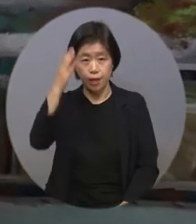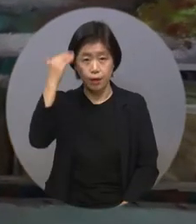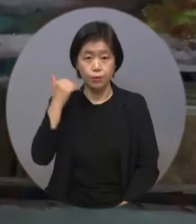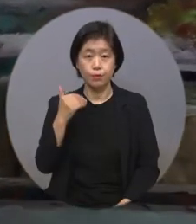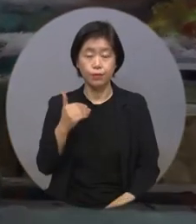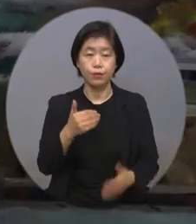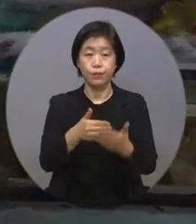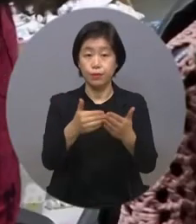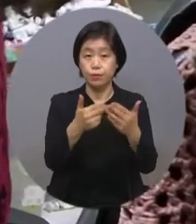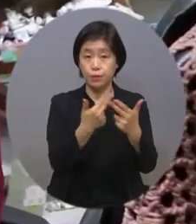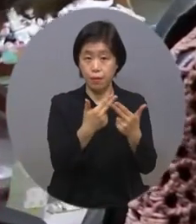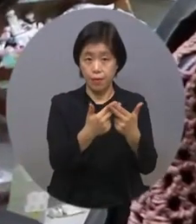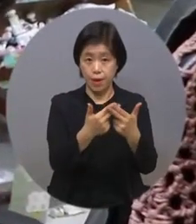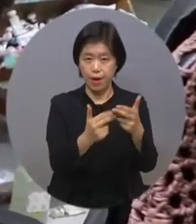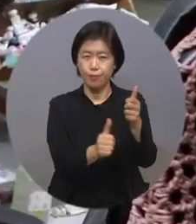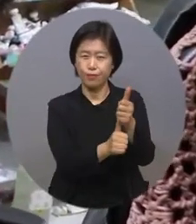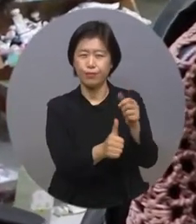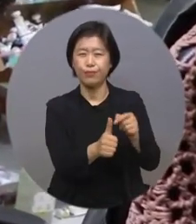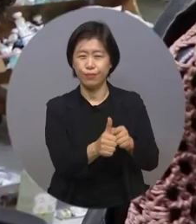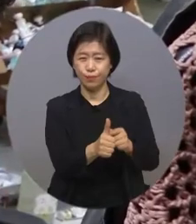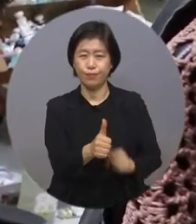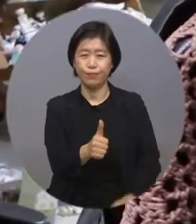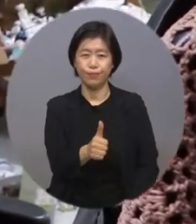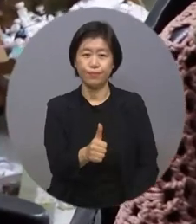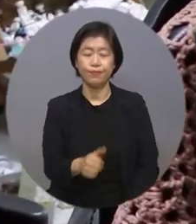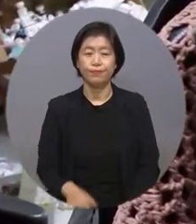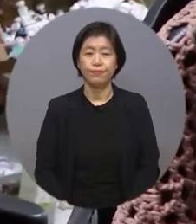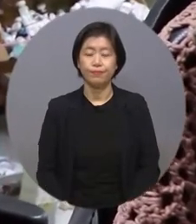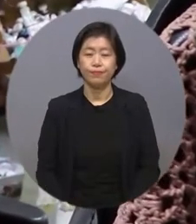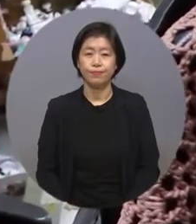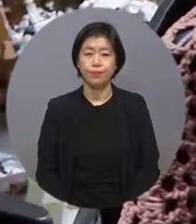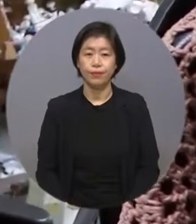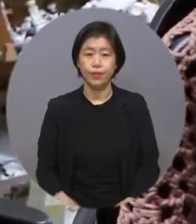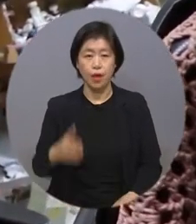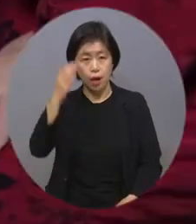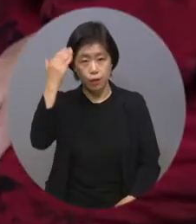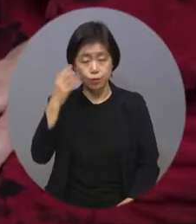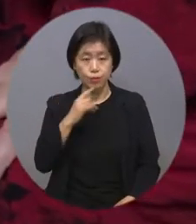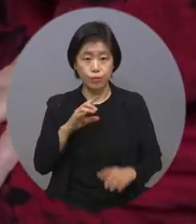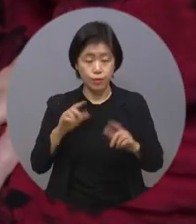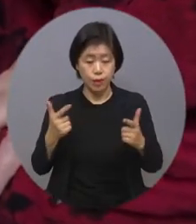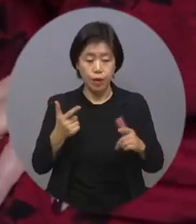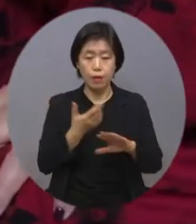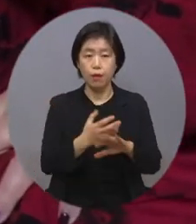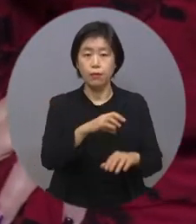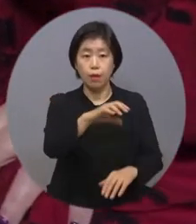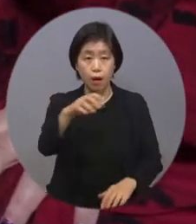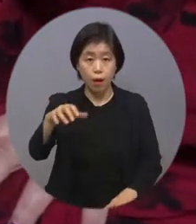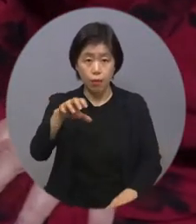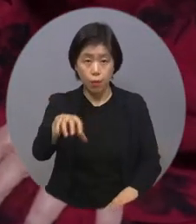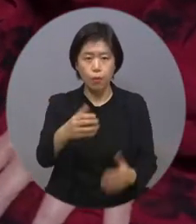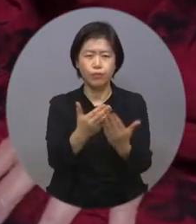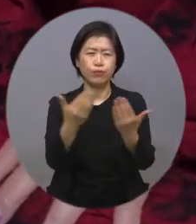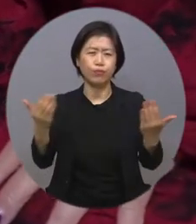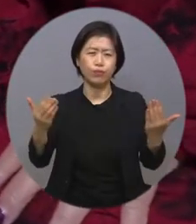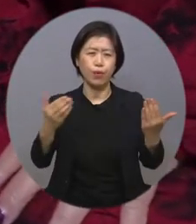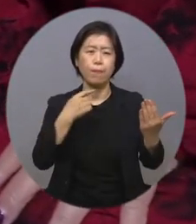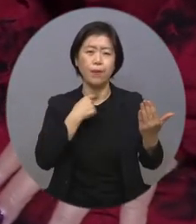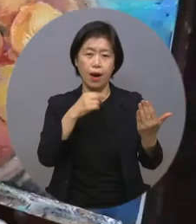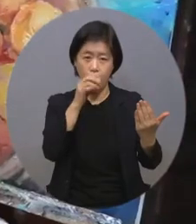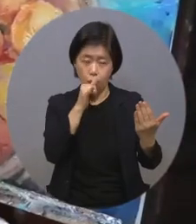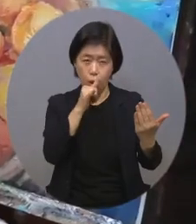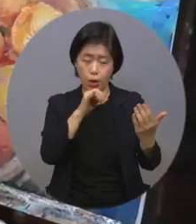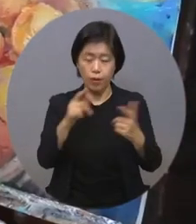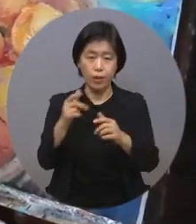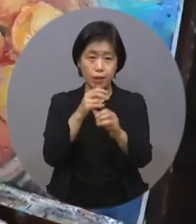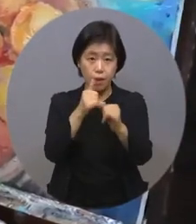한국미술협회 부이사장인 서양화가 최선순 작가는 국내와 아시아 등지에서 전시회를 갖는 등 굵직한 수상 경력과